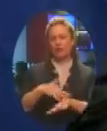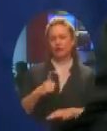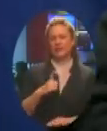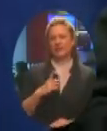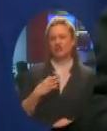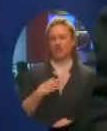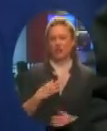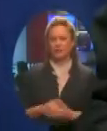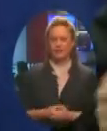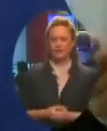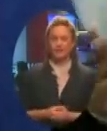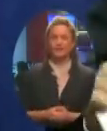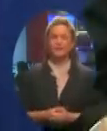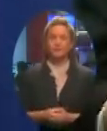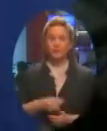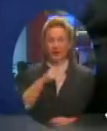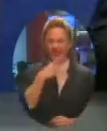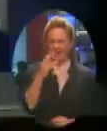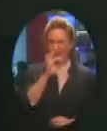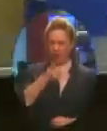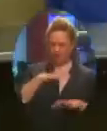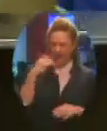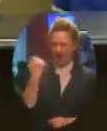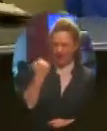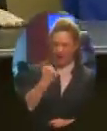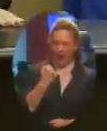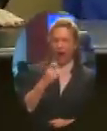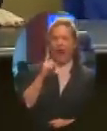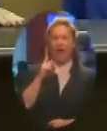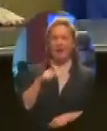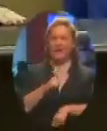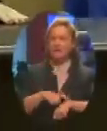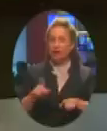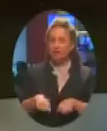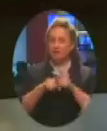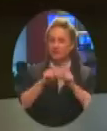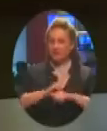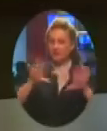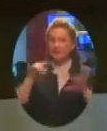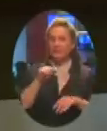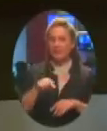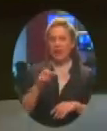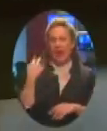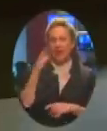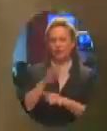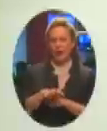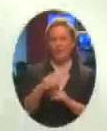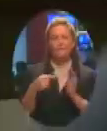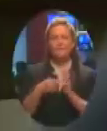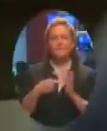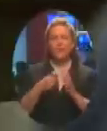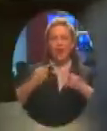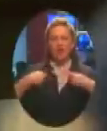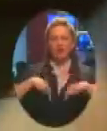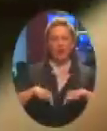פחות מעוצמת תגובת ראש הממשלה לתחקיר, לתזמון בה היא מתפרסמת הייתה השפעה מכרעת. לאחר שיושב ראש הקואליציה חבר הכנסת